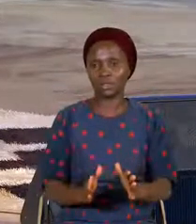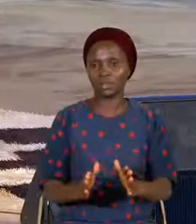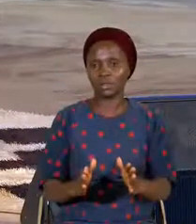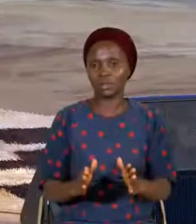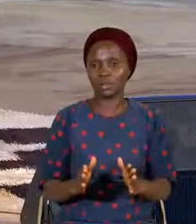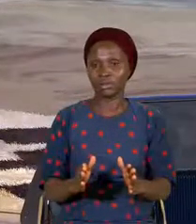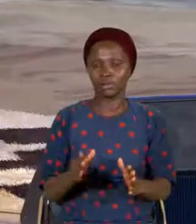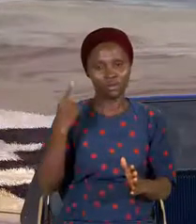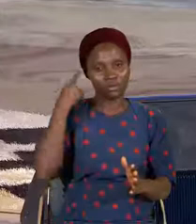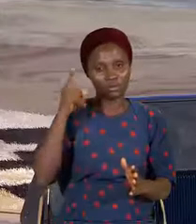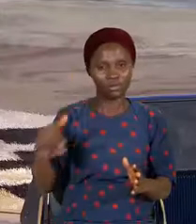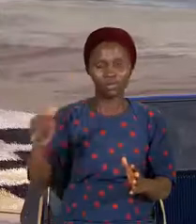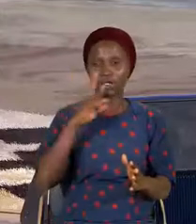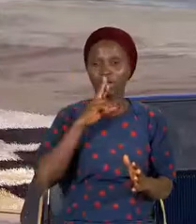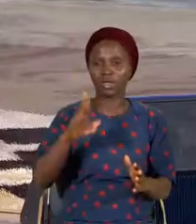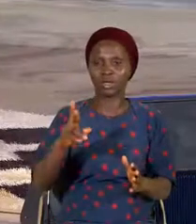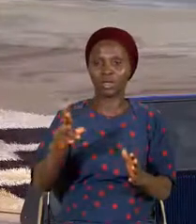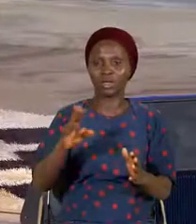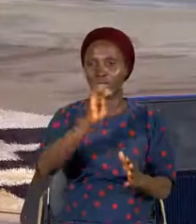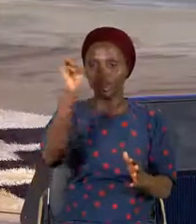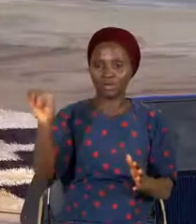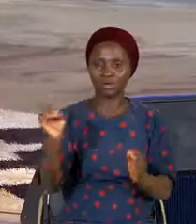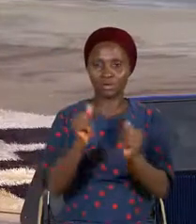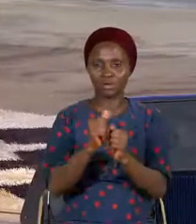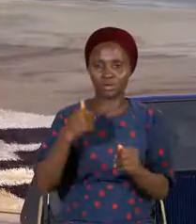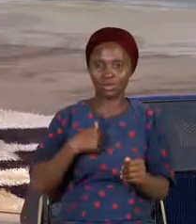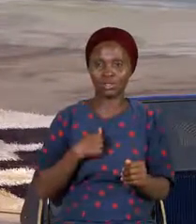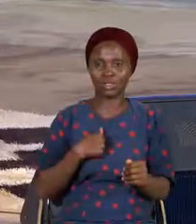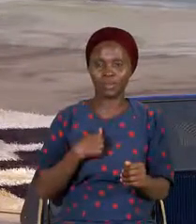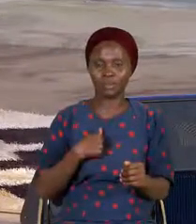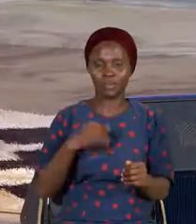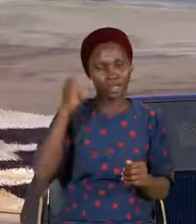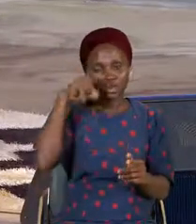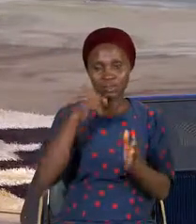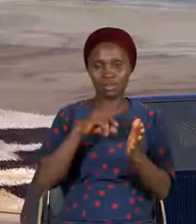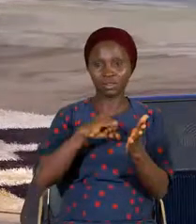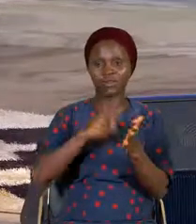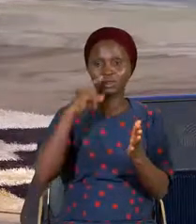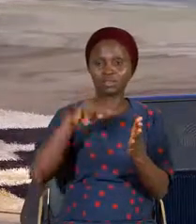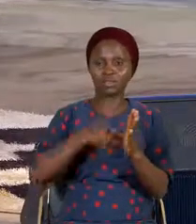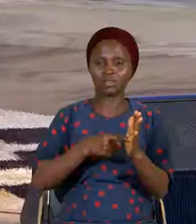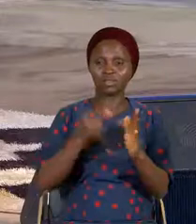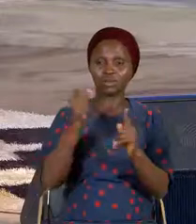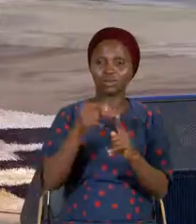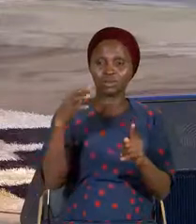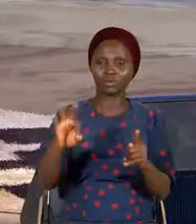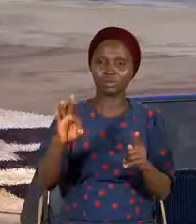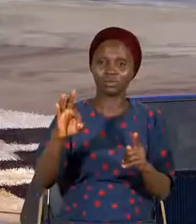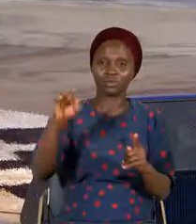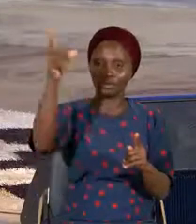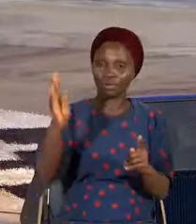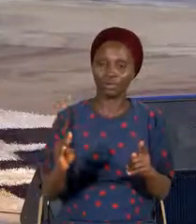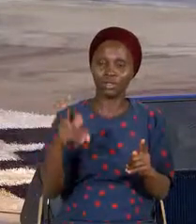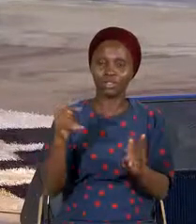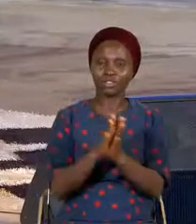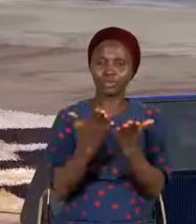plus sage que mes ennemis, car je les ai toujours avec moi. Il dit, c'est cette parole de Dieu. C'est le livre de